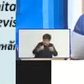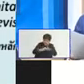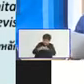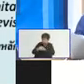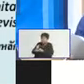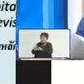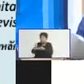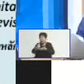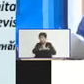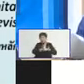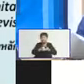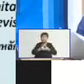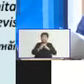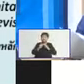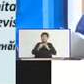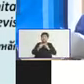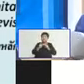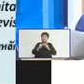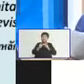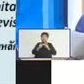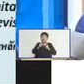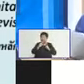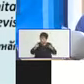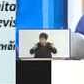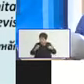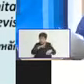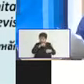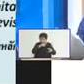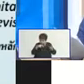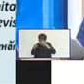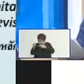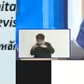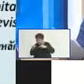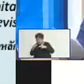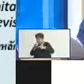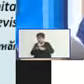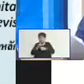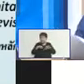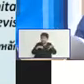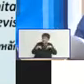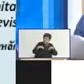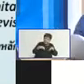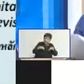รกก็ในช่วงเวลาเดียวกันนี้นะครับผ่านข้อตกลงในปีลงนามครั้งแรกในเดือนกรกฎาคมปี1975